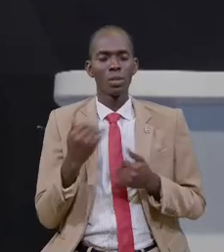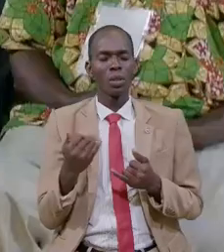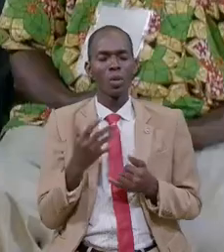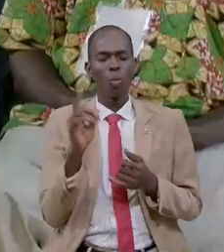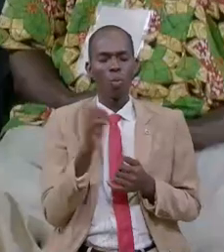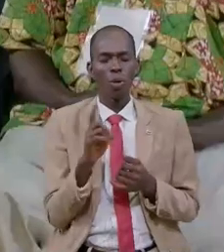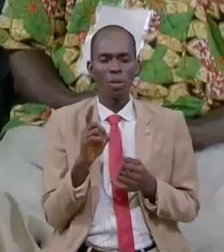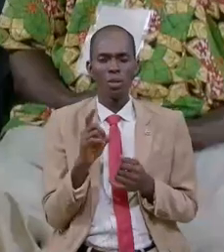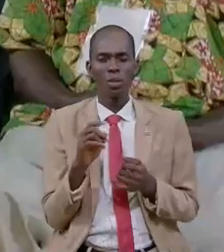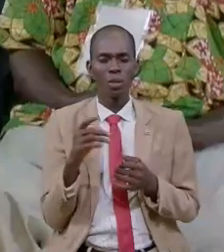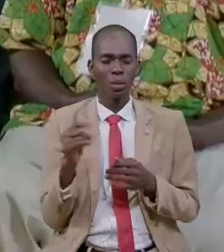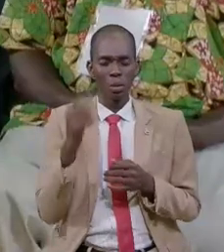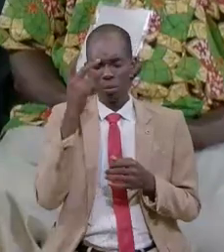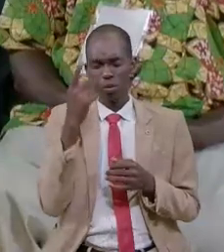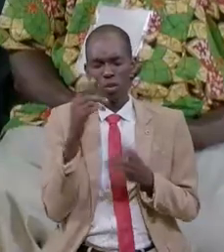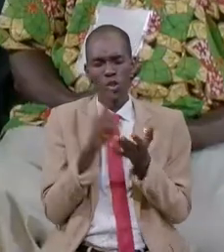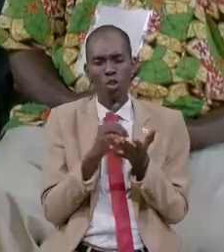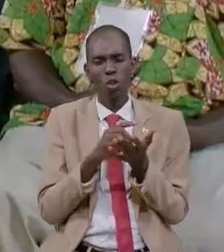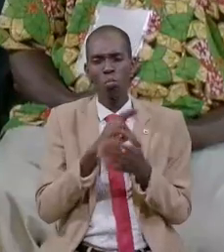Le docteur opère où? En toi.